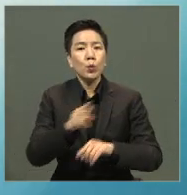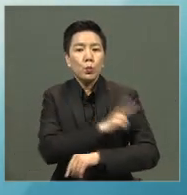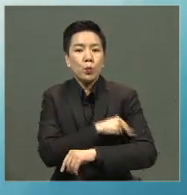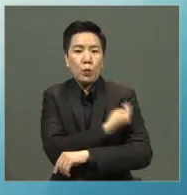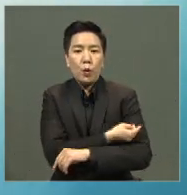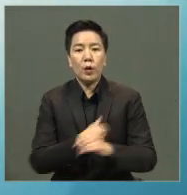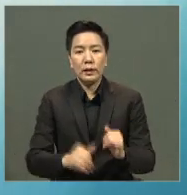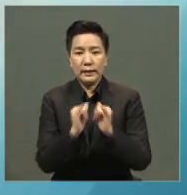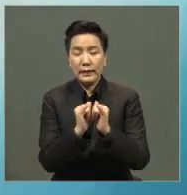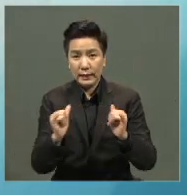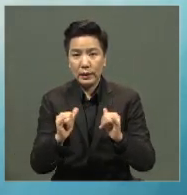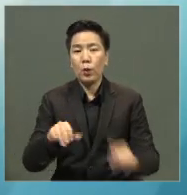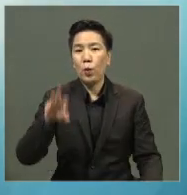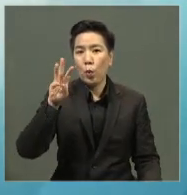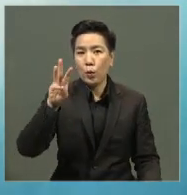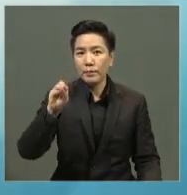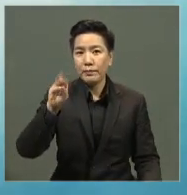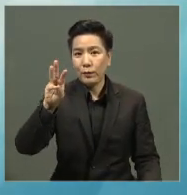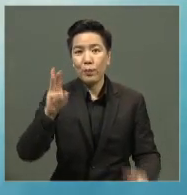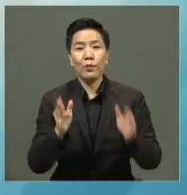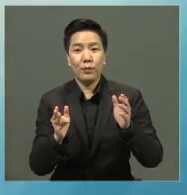รายแล้วก็ไม่มีผู้เสียชีวิตเพิ่มเติมนะครับอย่างรักษาอยู่ในโรงพยาบาล66